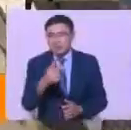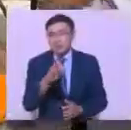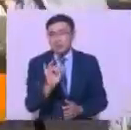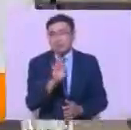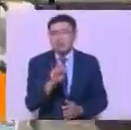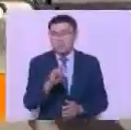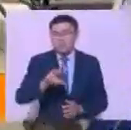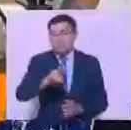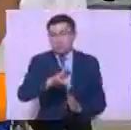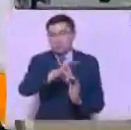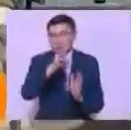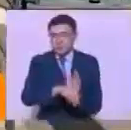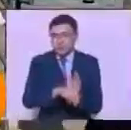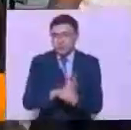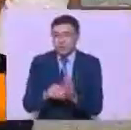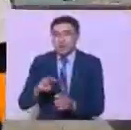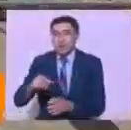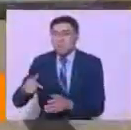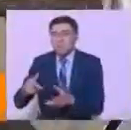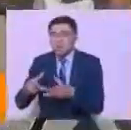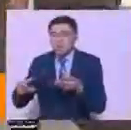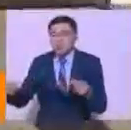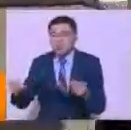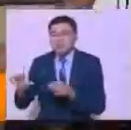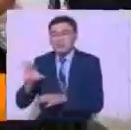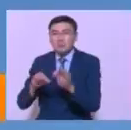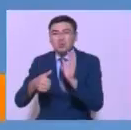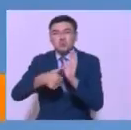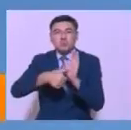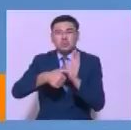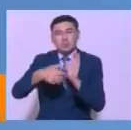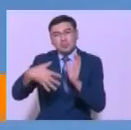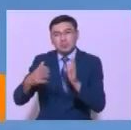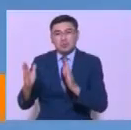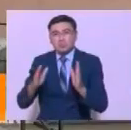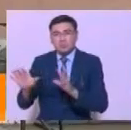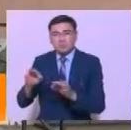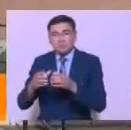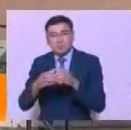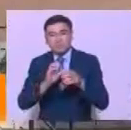весеннего призыва из Мангистауской области планируется отправить около 650 новобранцев.